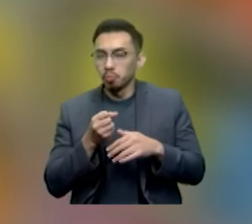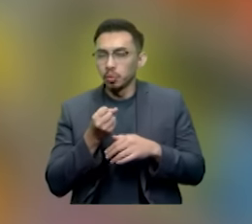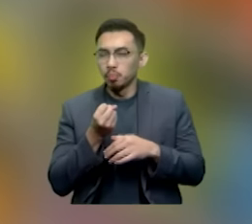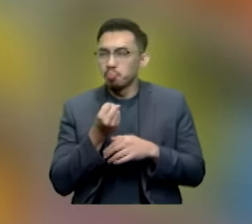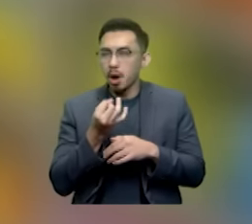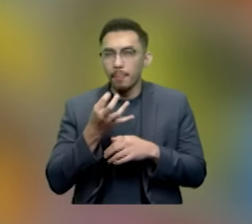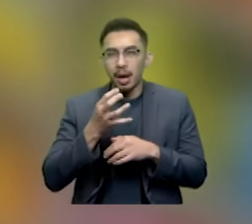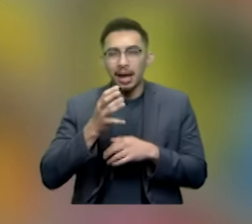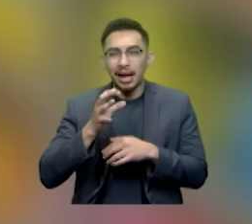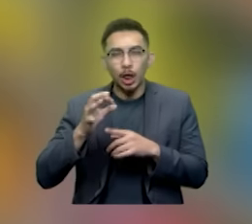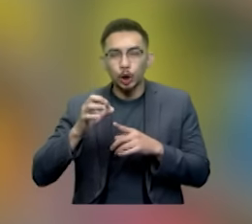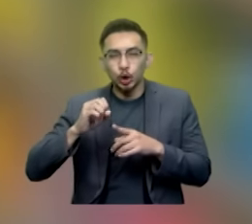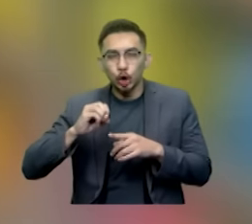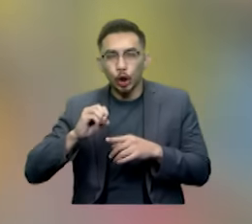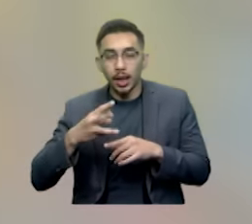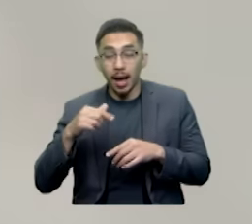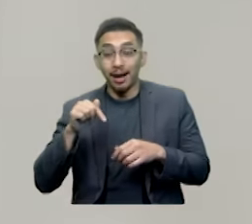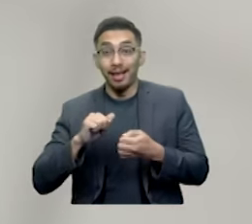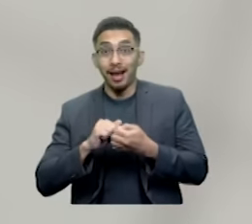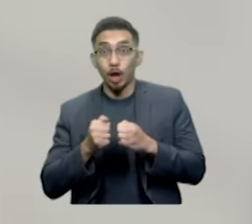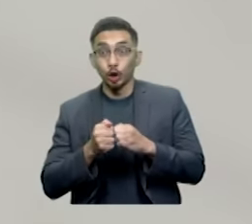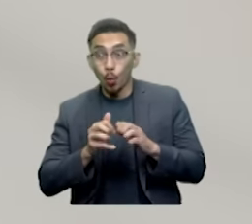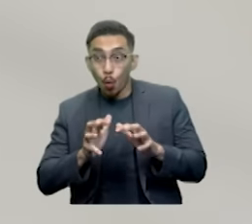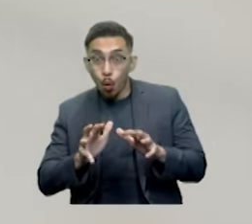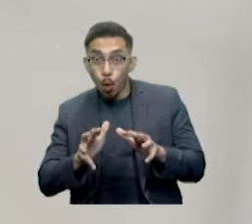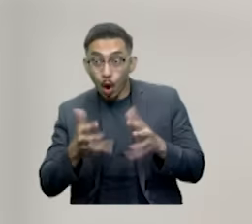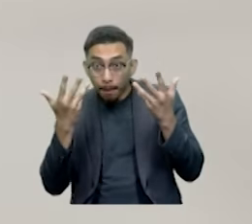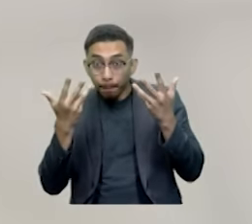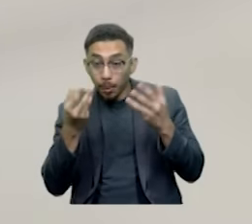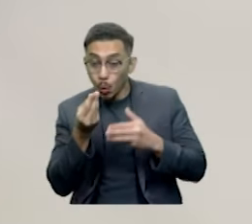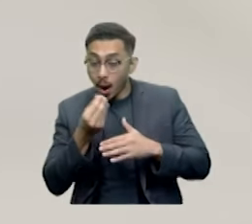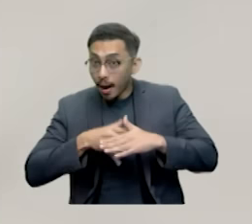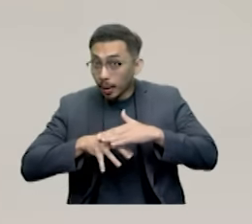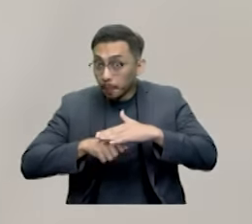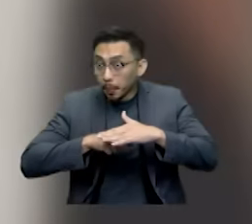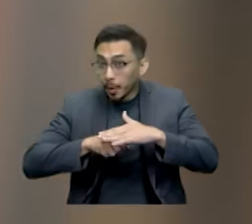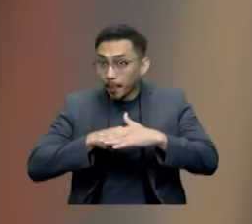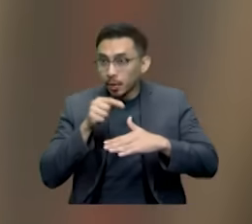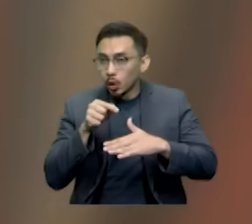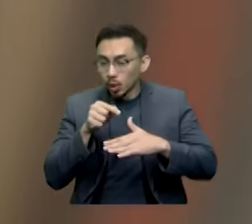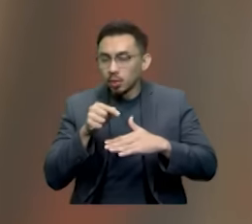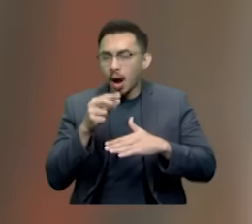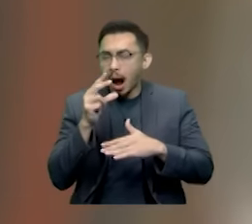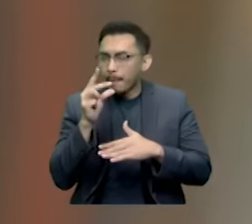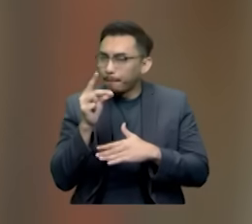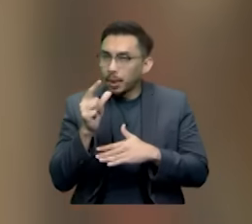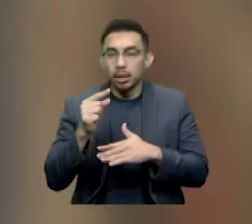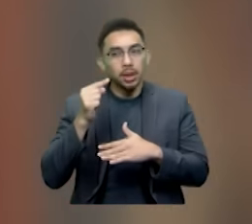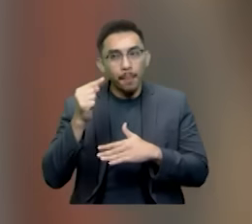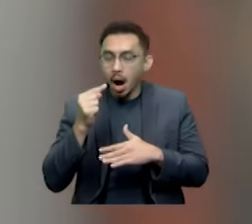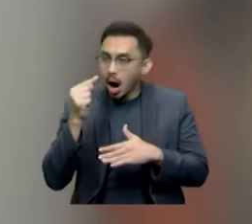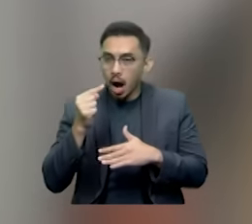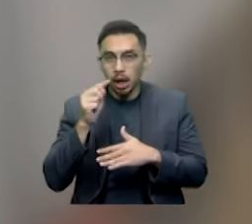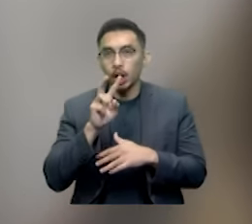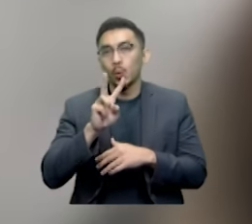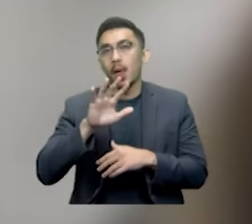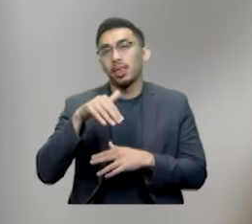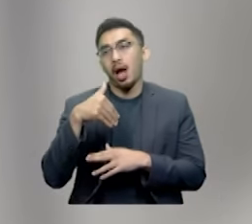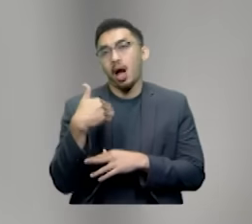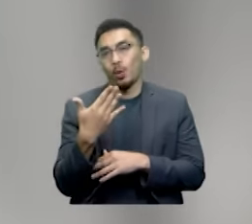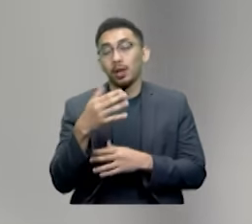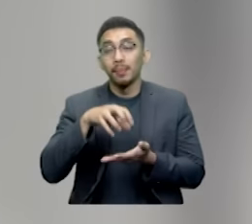bongkar. Aksi menilap uang dilakukan hampir setiap hari selama 2 tahun di sebuah apotek di Kabupaten Sidrap, Sulawesi